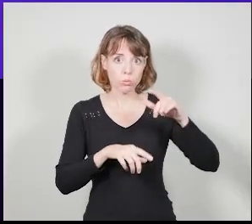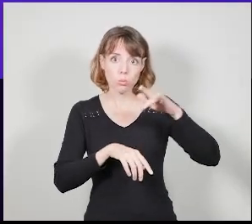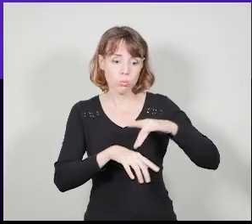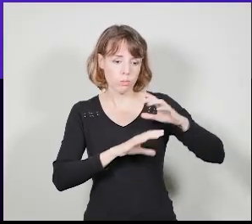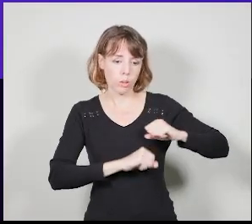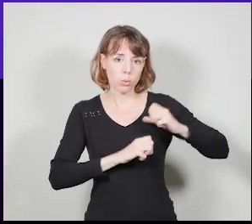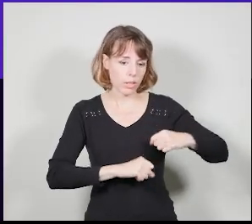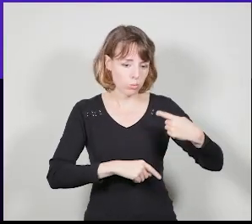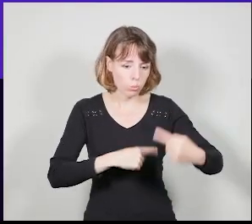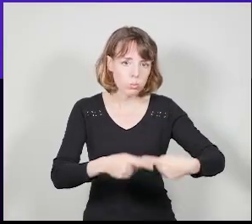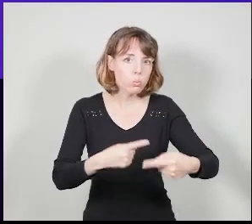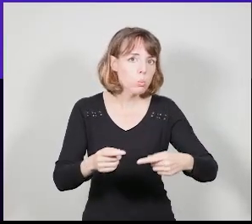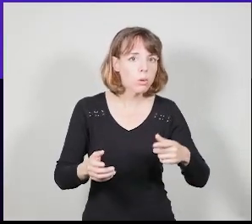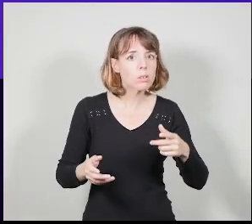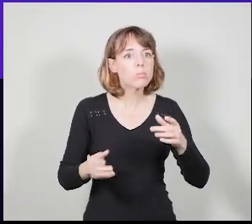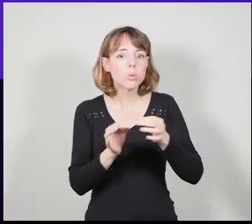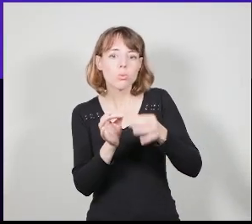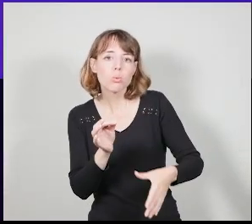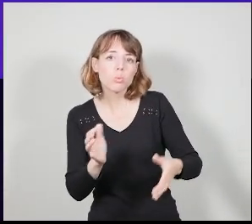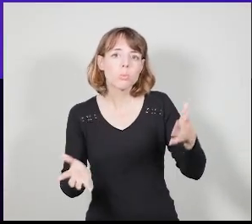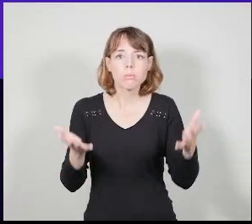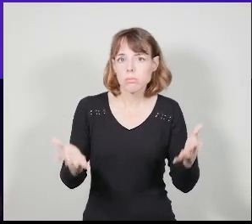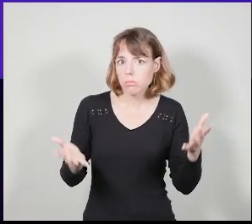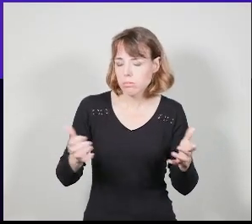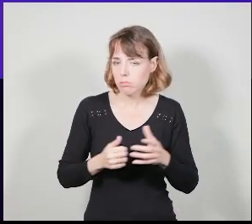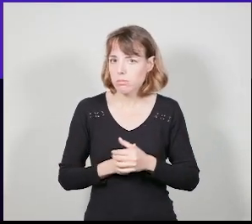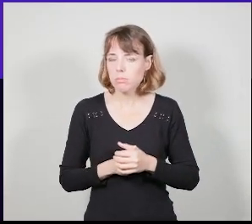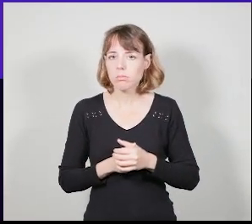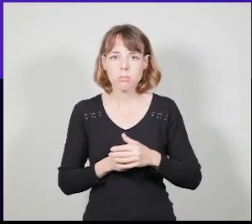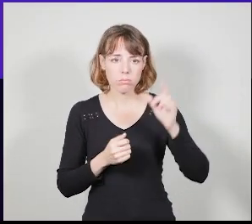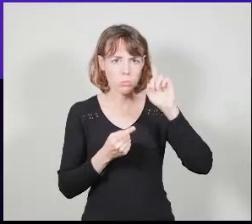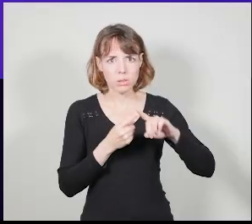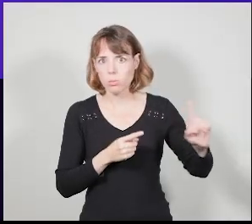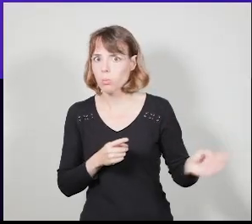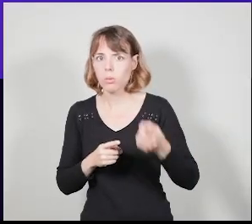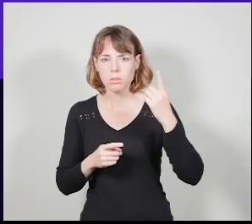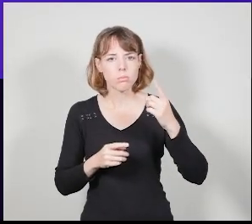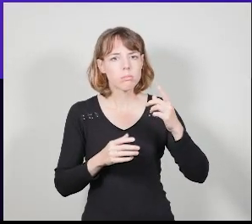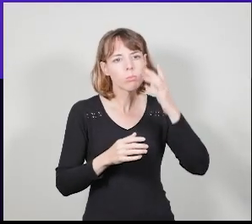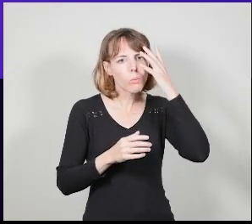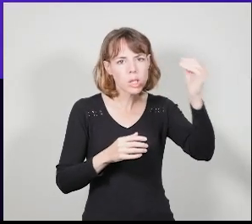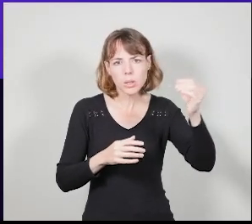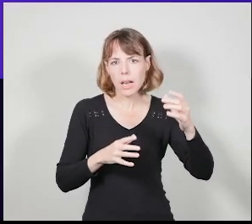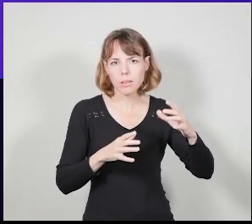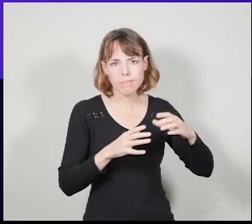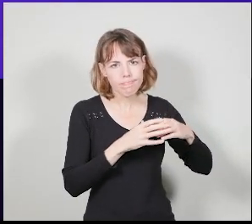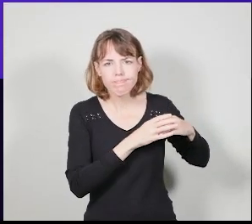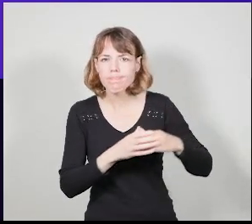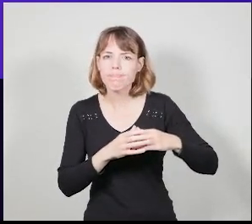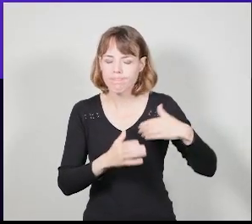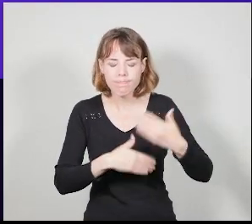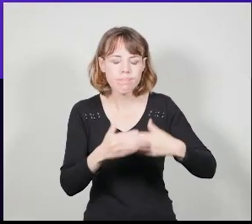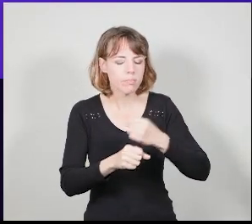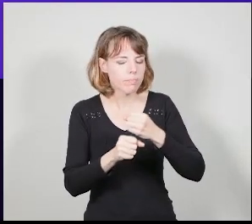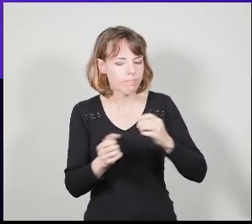s'engagent et des chemins à suivre pour pouvoir embarquer dedans l'ensemble des acteurs, l'ensemble des structures et des professionnels. On va voir justement comment